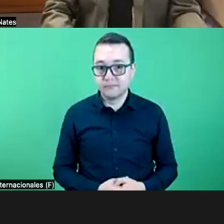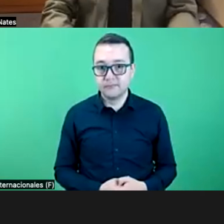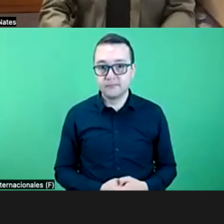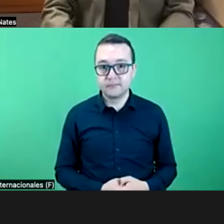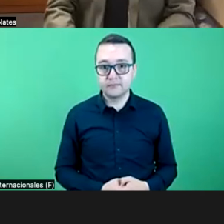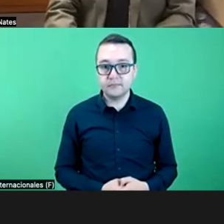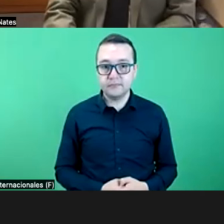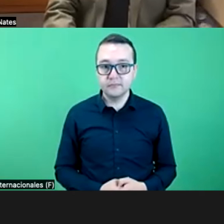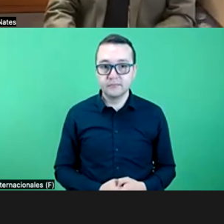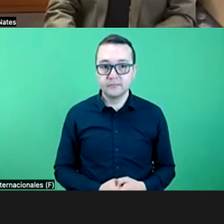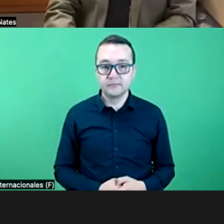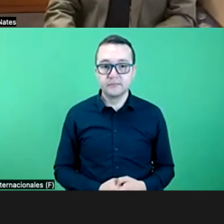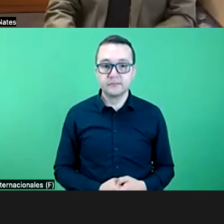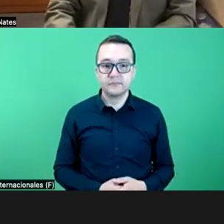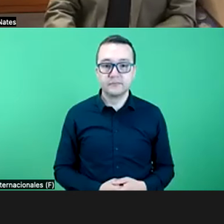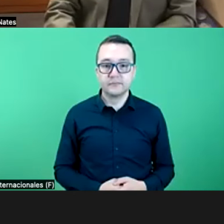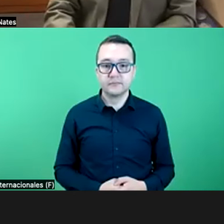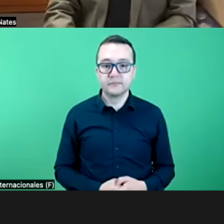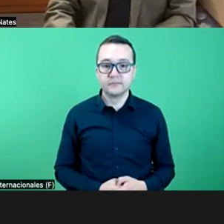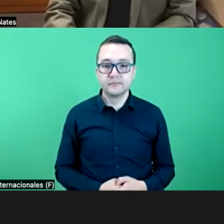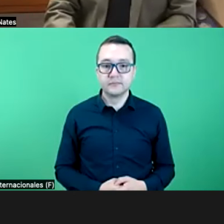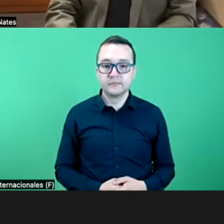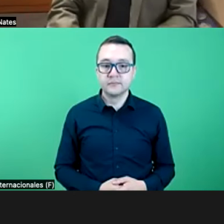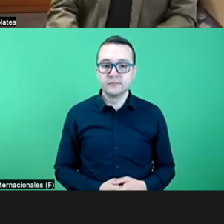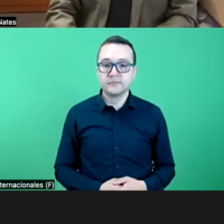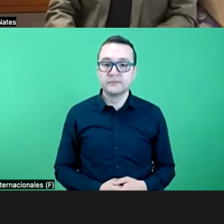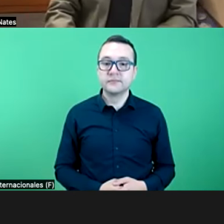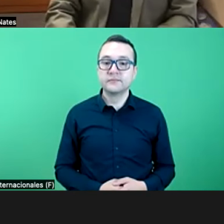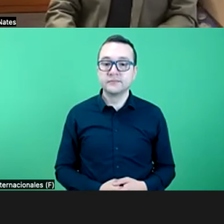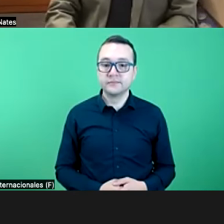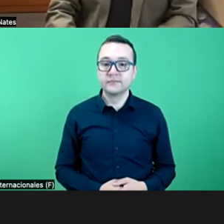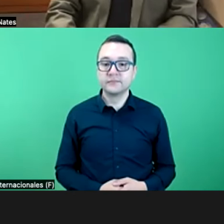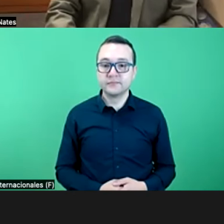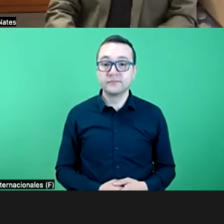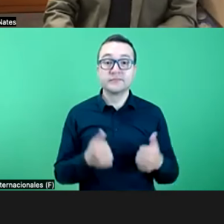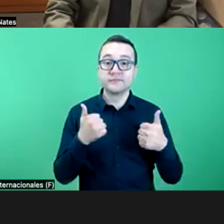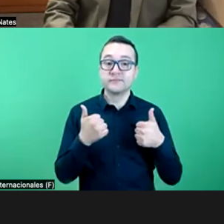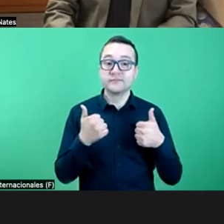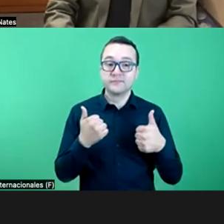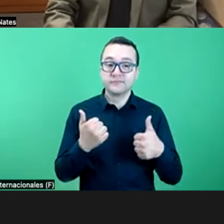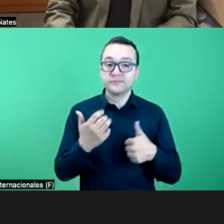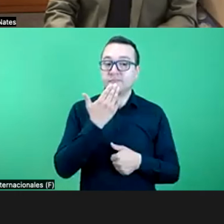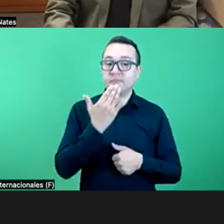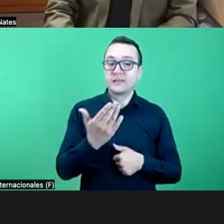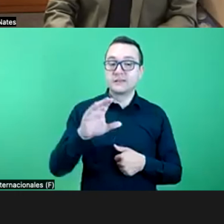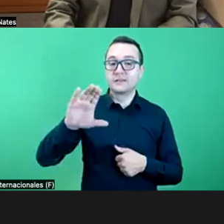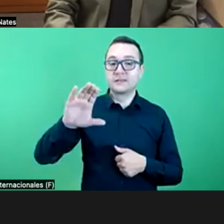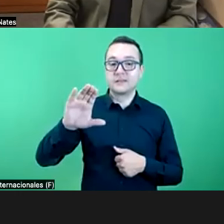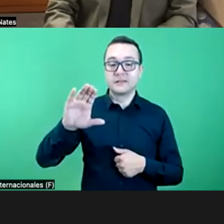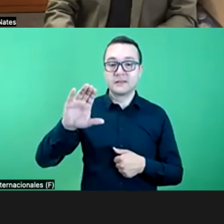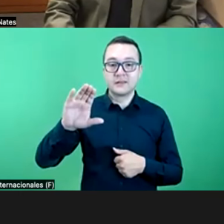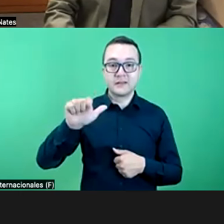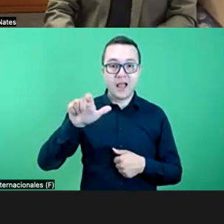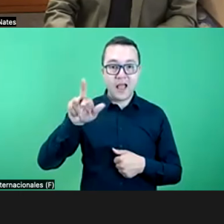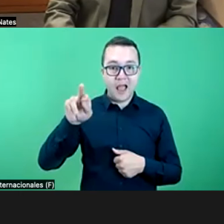et pas seulement de faire des recettes, des prescriptions, Gracias, Claudia. des ordonnances et